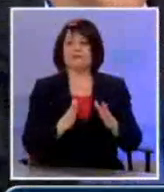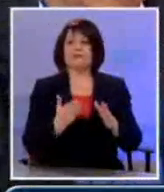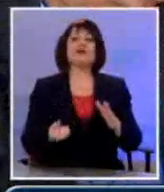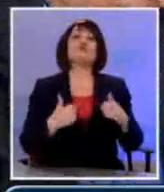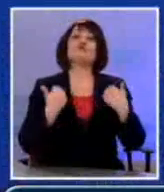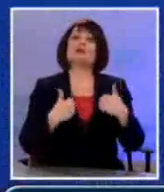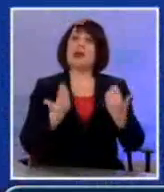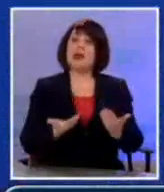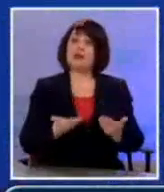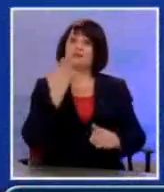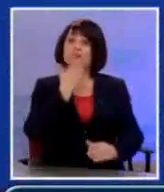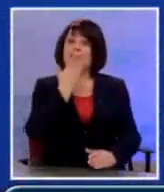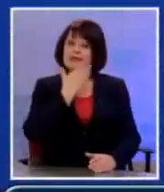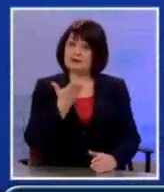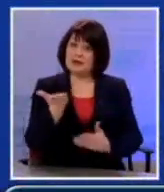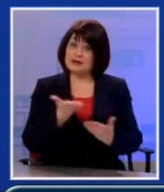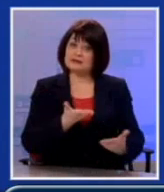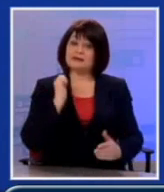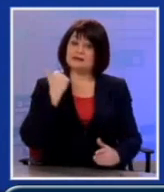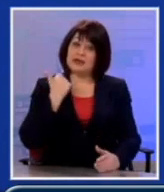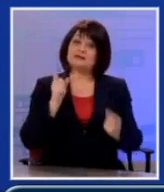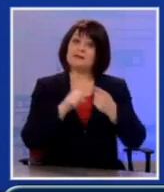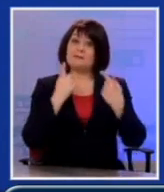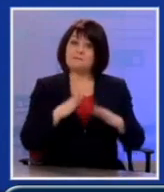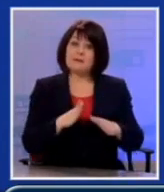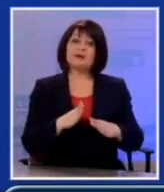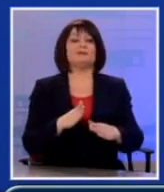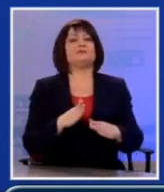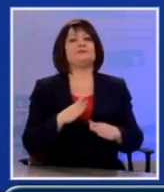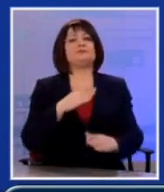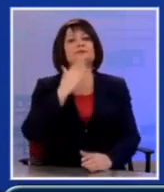γενιά, στους μαθητές. Εχθές είχα συνάντηση με